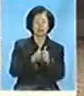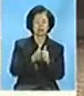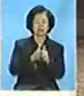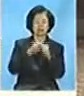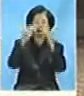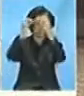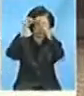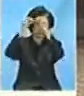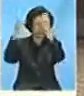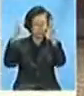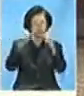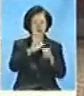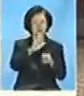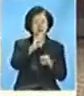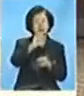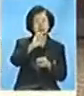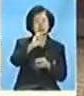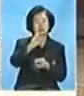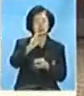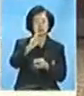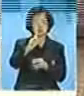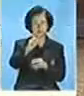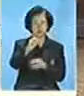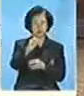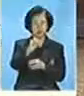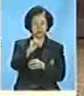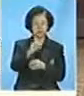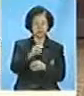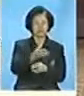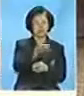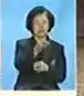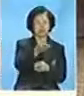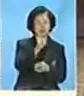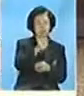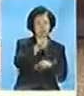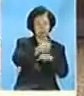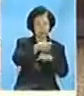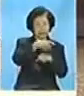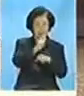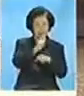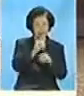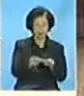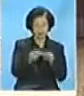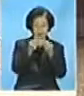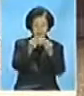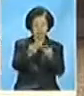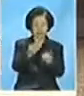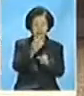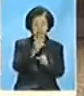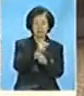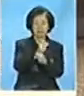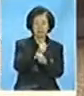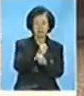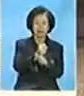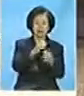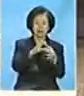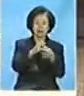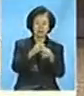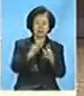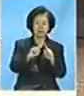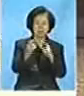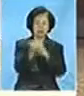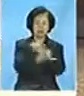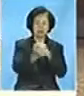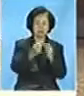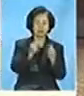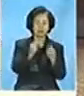มวรัตน์พาณิชย์ท่านได้พูดว่าเมื่อท่านเป็นประธานแล้วท่านจะมอบงานด้านต่างประเทศให้กับรองประธ